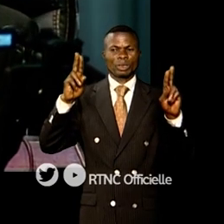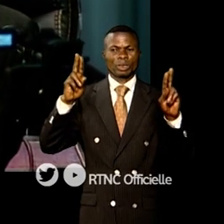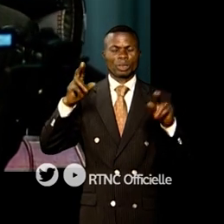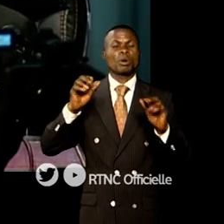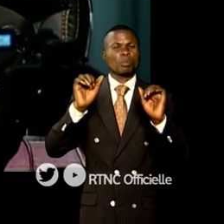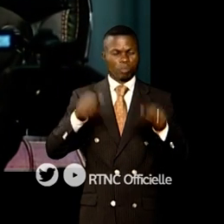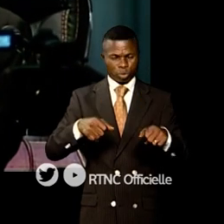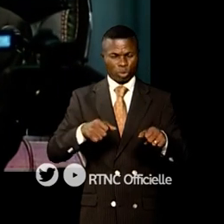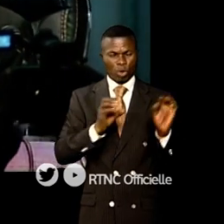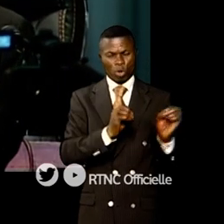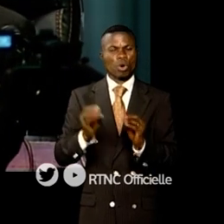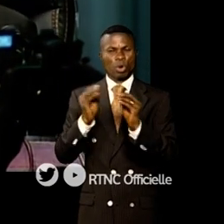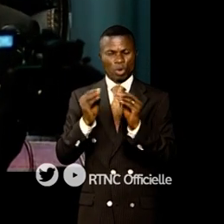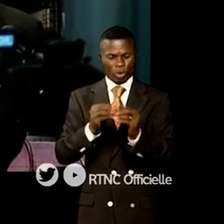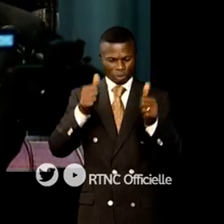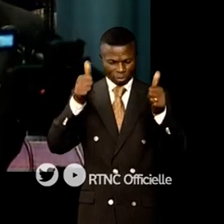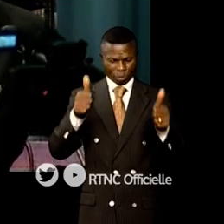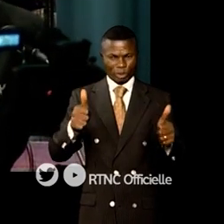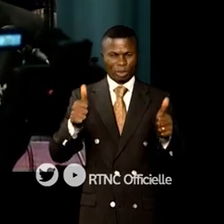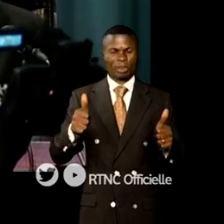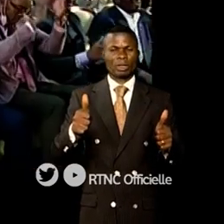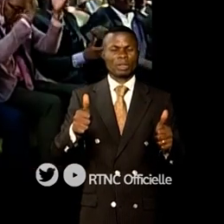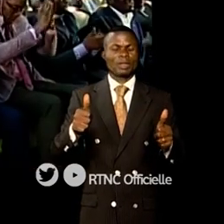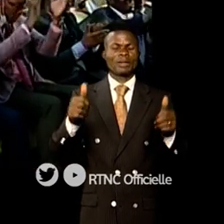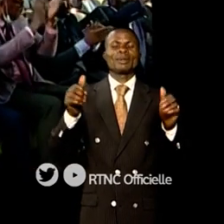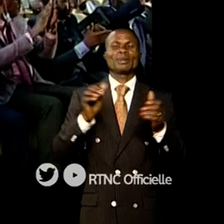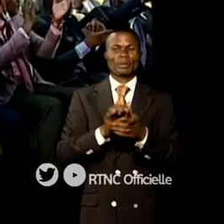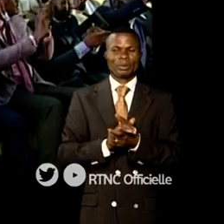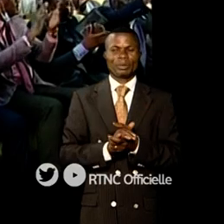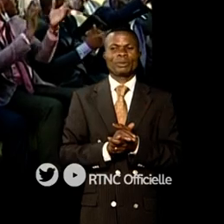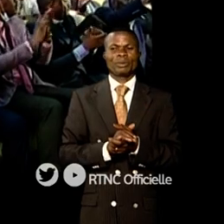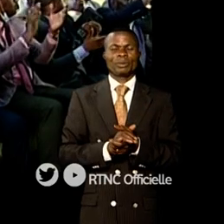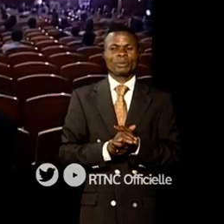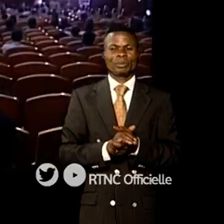nous pouvons siéger valablement.